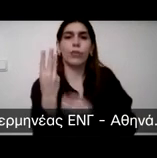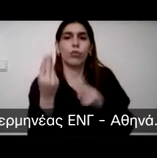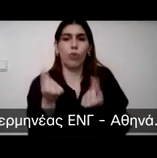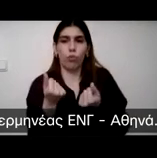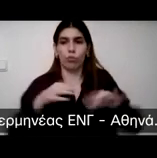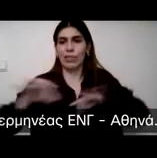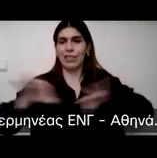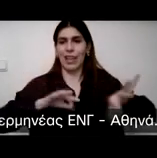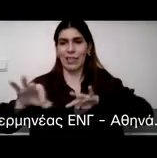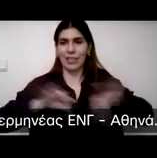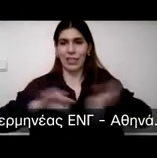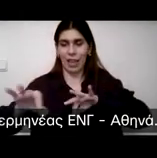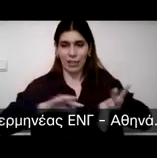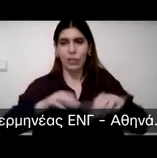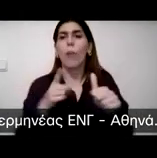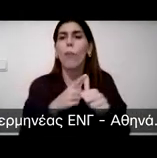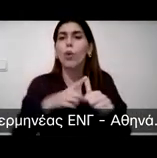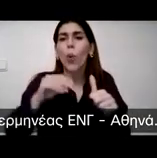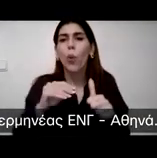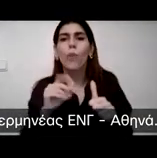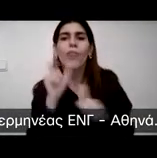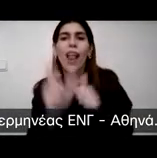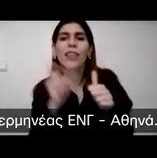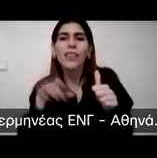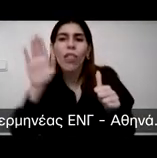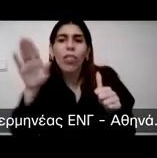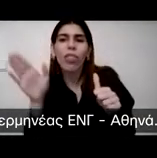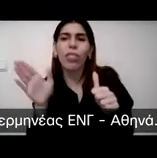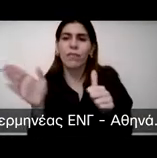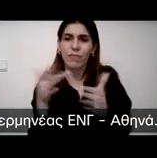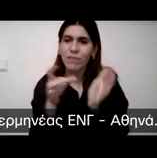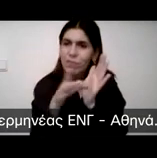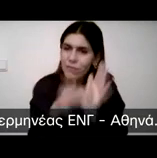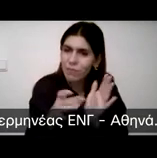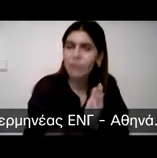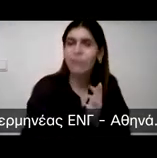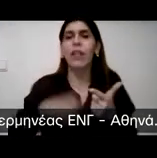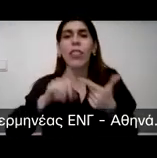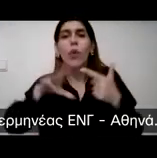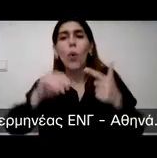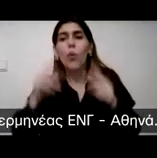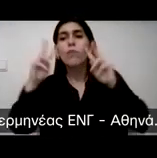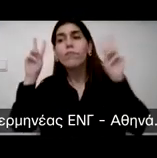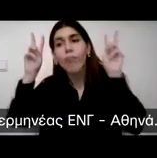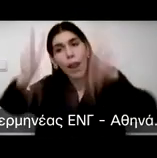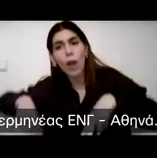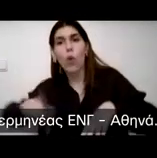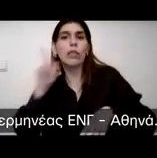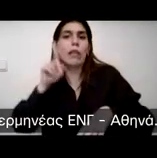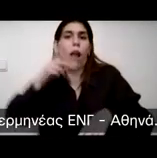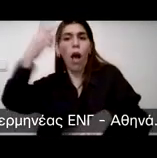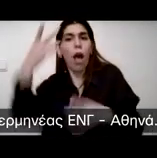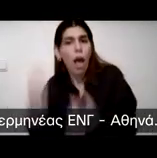συνδυασμός των δύο και η επιτευχτή η ορατότητα των γυναικών, ώστε προκύψουν πιο ισορροπημένες